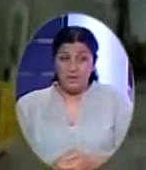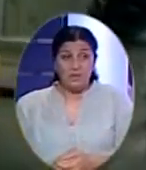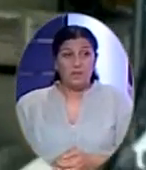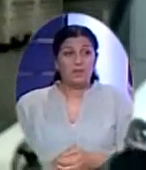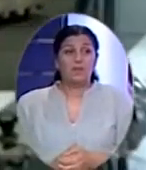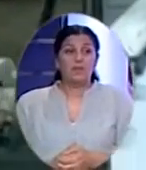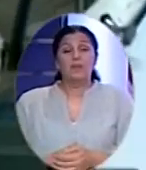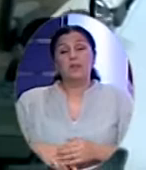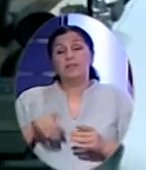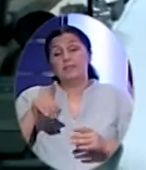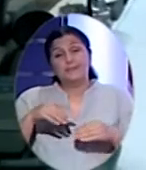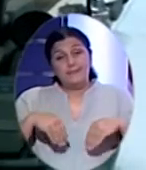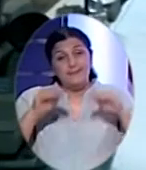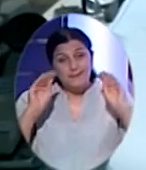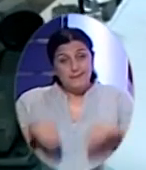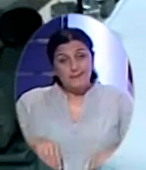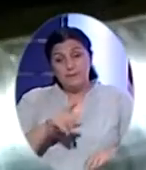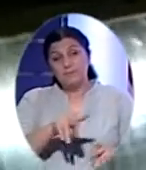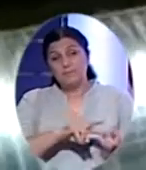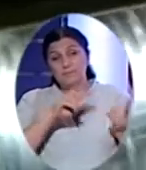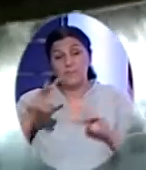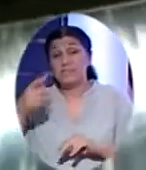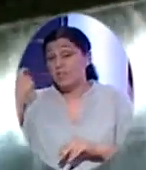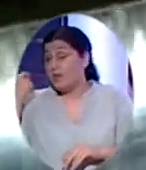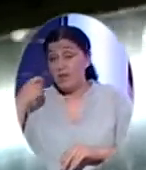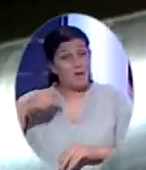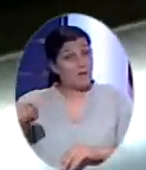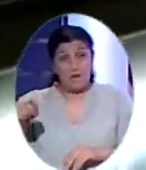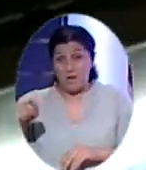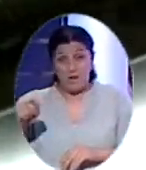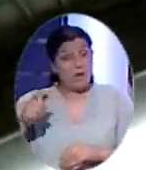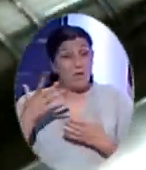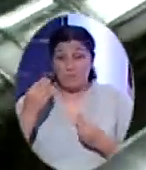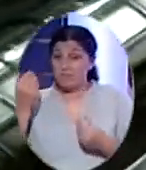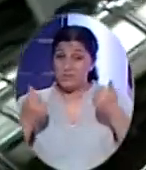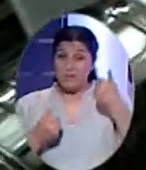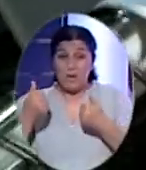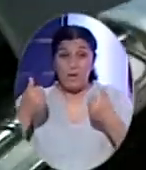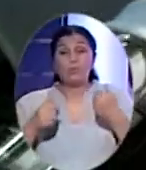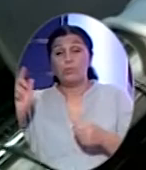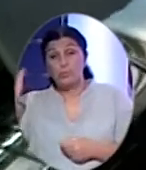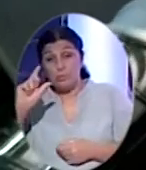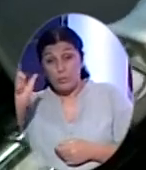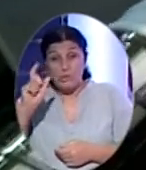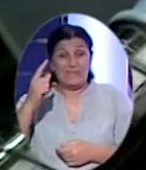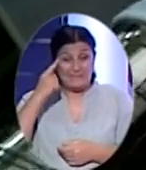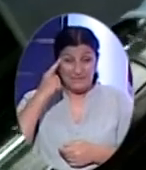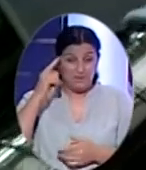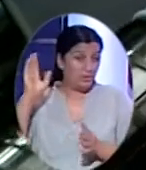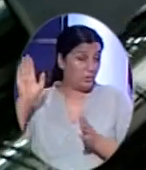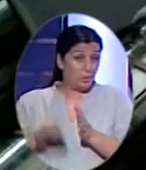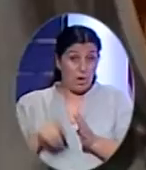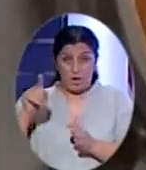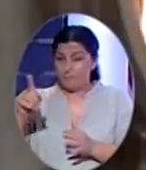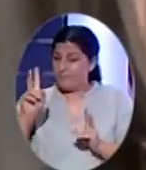עשו רק רע לתעשיית הטקסטיל בישראל. עלויות הייצור הגבוהות הפכו את התחרות מול ענקי הטקסטיל בטורקיה והמזרח הרחוק לכמעט